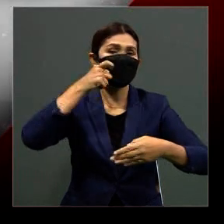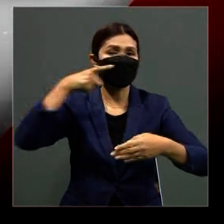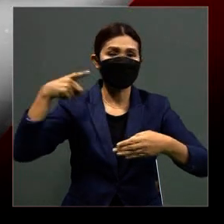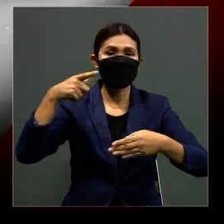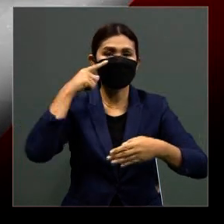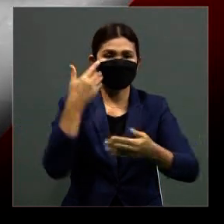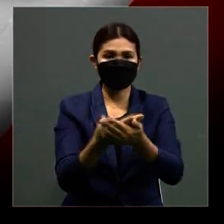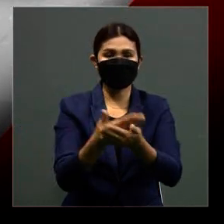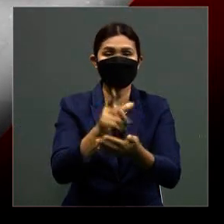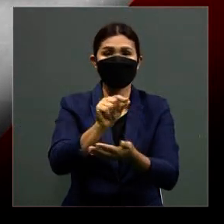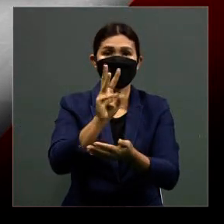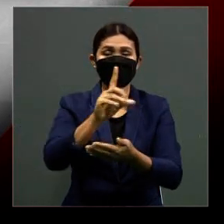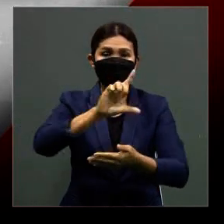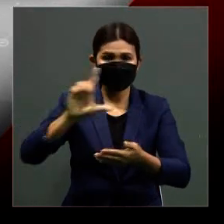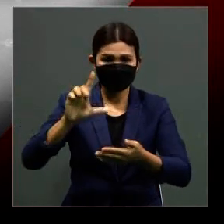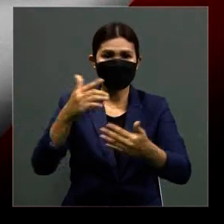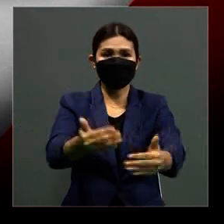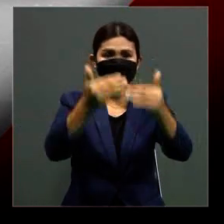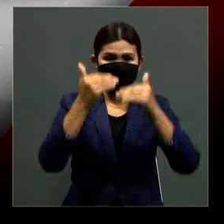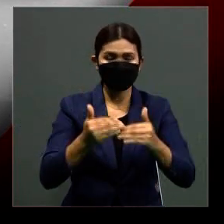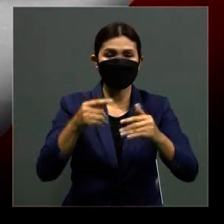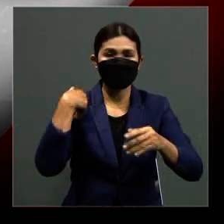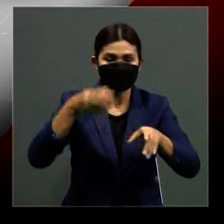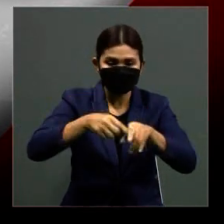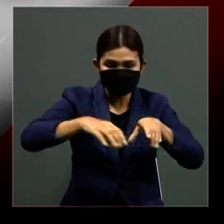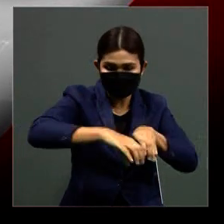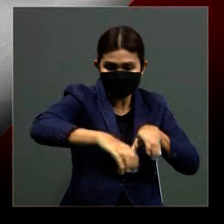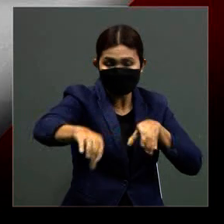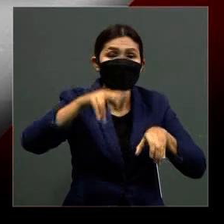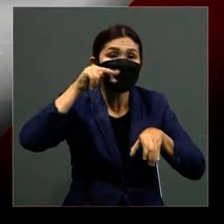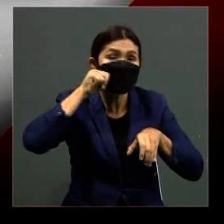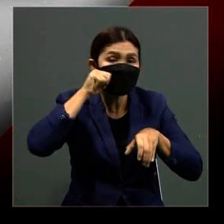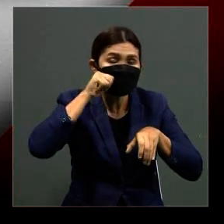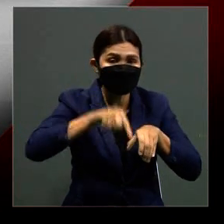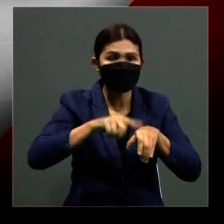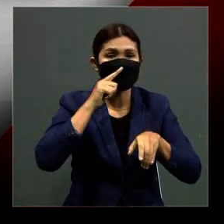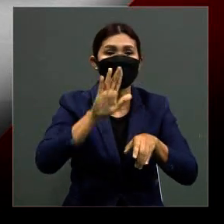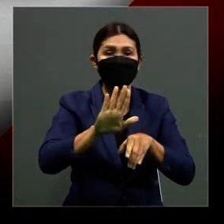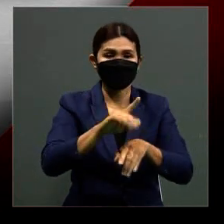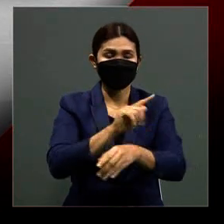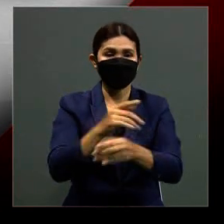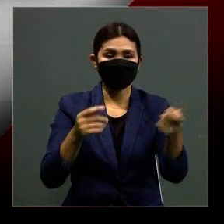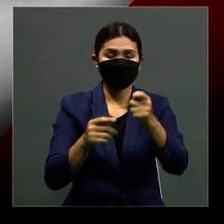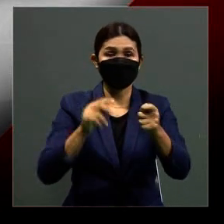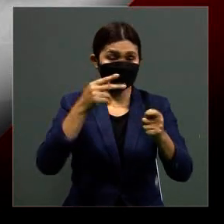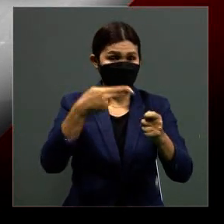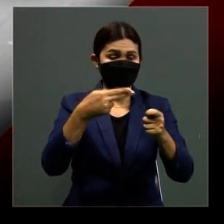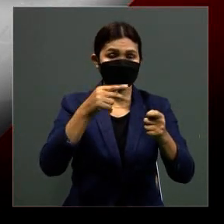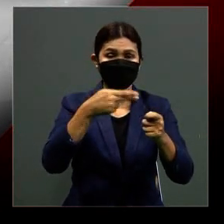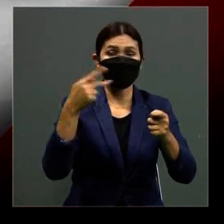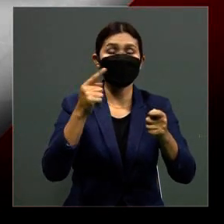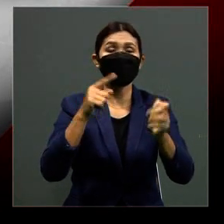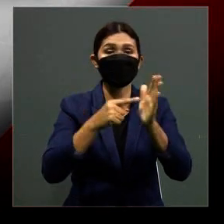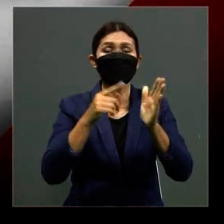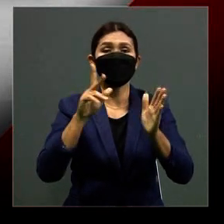26ล้านบาทมีโครงการวางท่อขยายเขตจำหน่ายน้ำถนนนาเกาะบางโจอำเภอถลางกว่า 10ล้านบาท